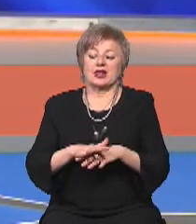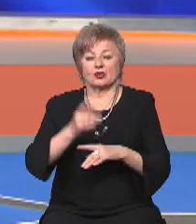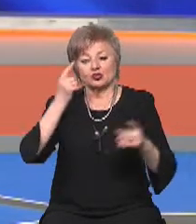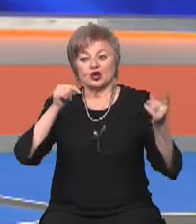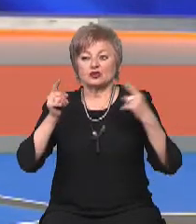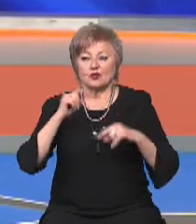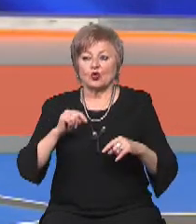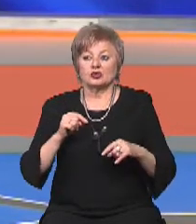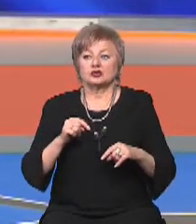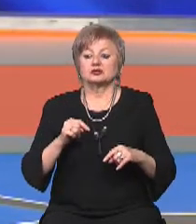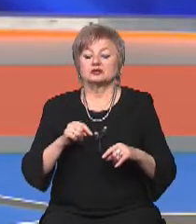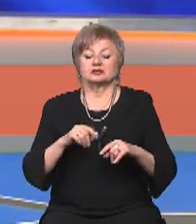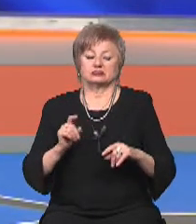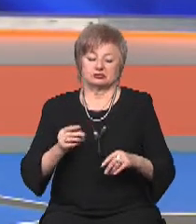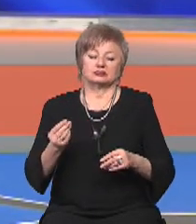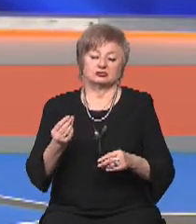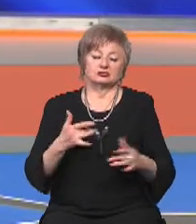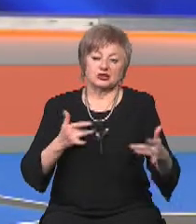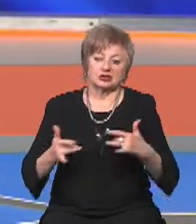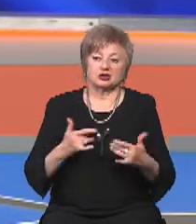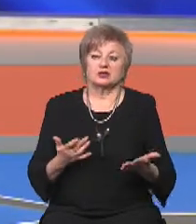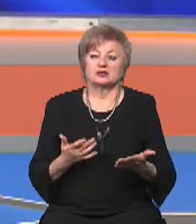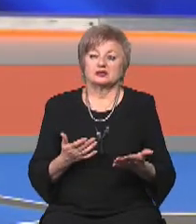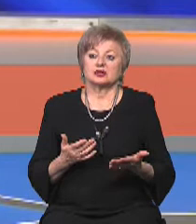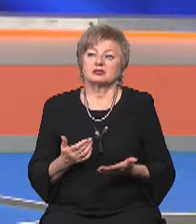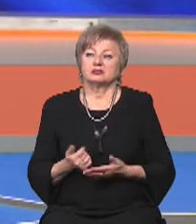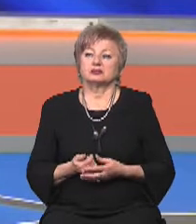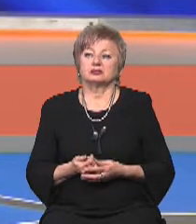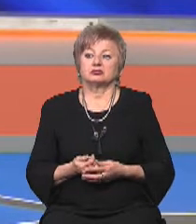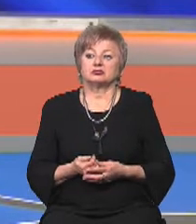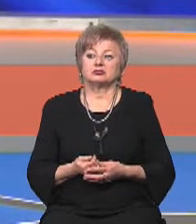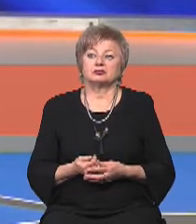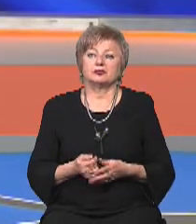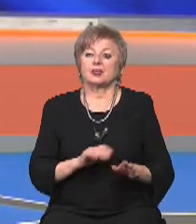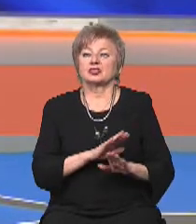творчості, і народних майстрів, майстрів